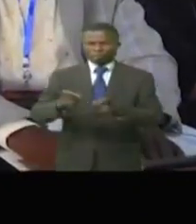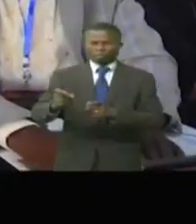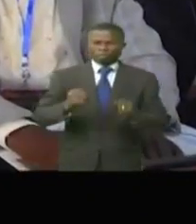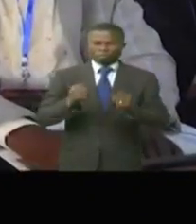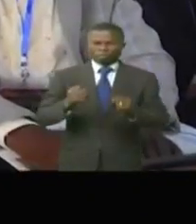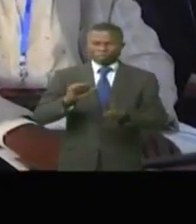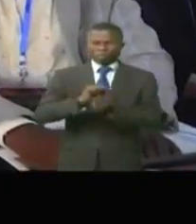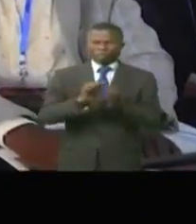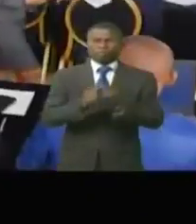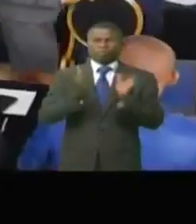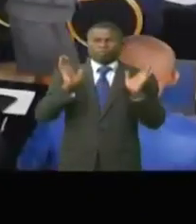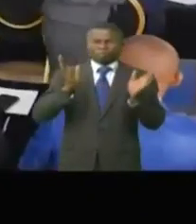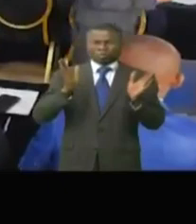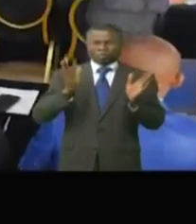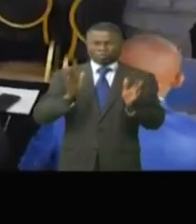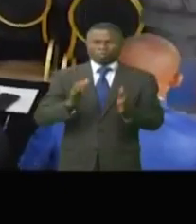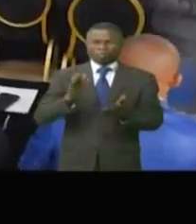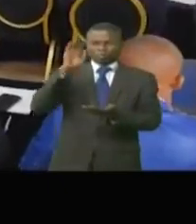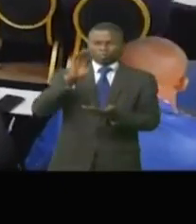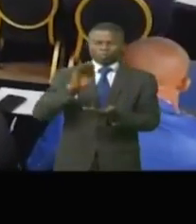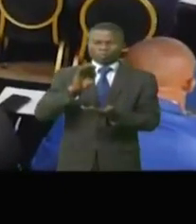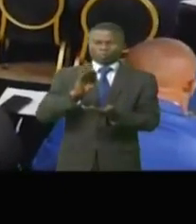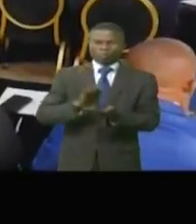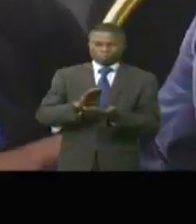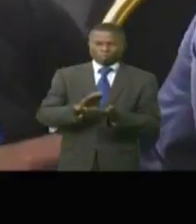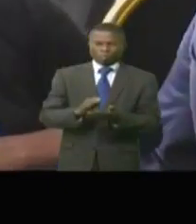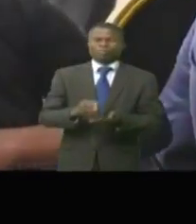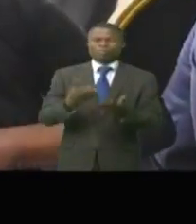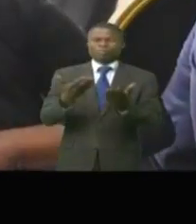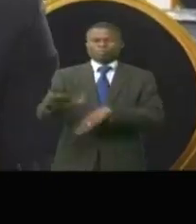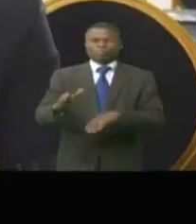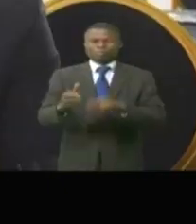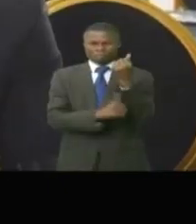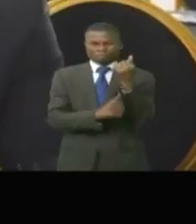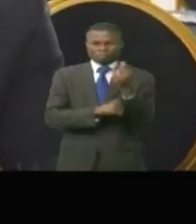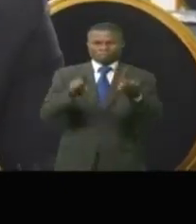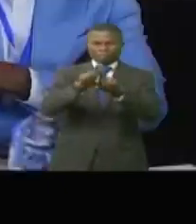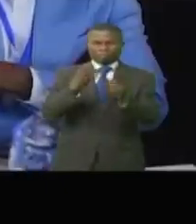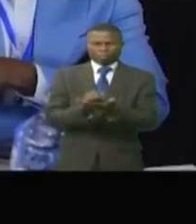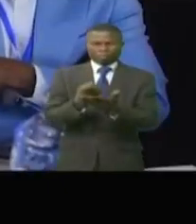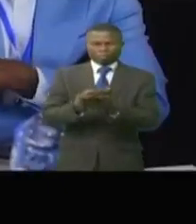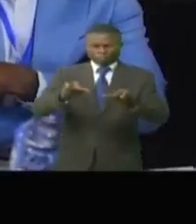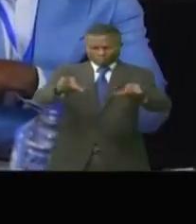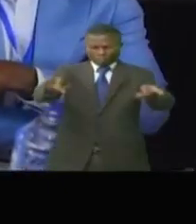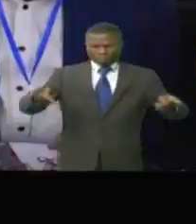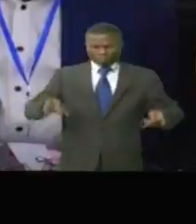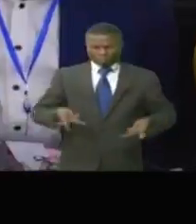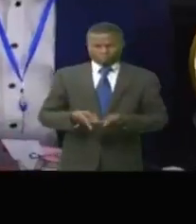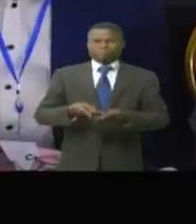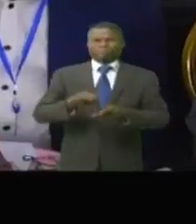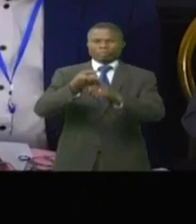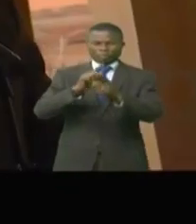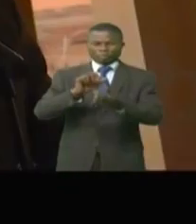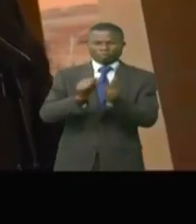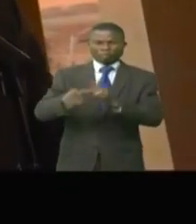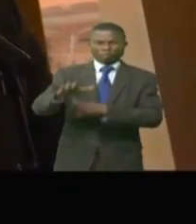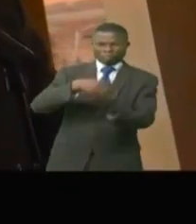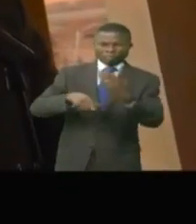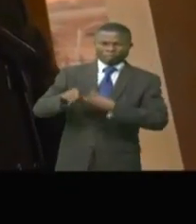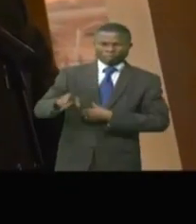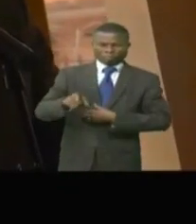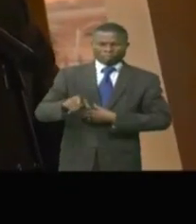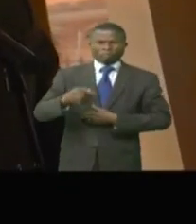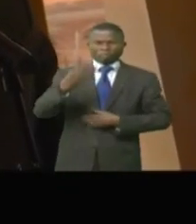risques des catastrophes, en vue de la réduction substantielle des pertes humaines, économiques et environnementales liées aux catastrophes. Maître Peter